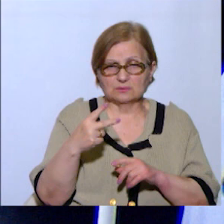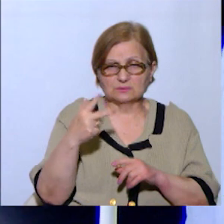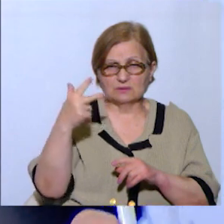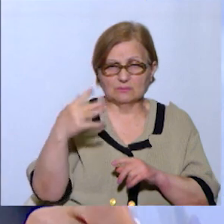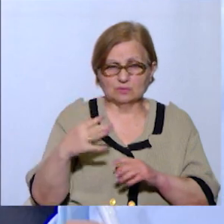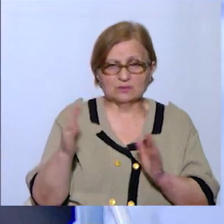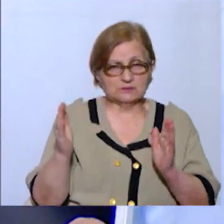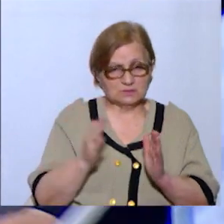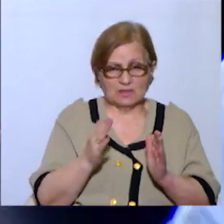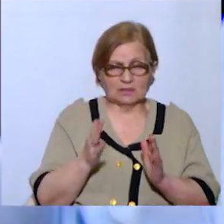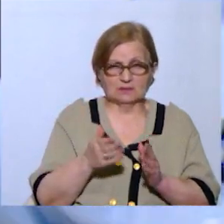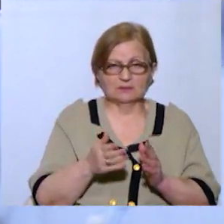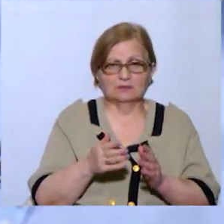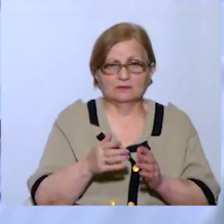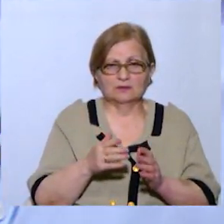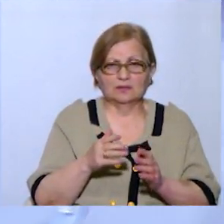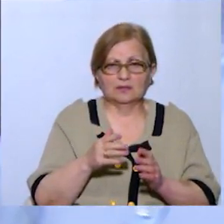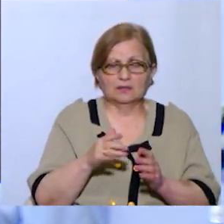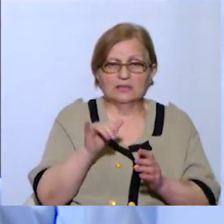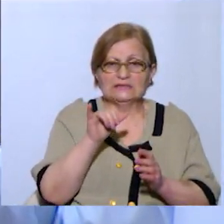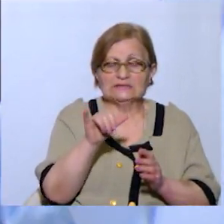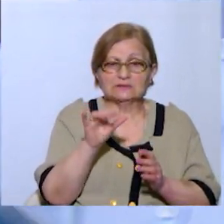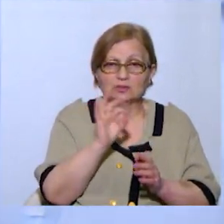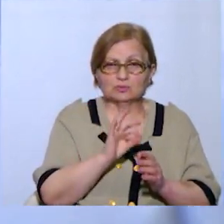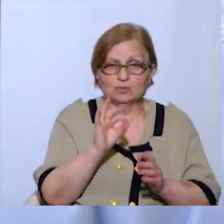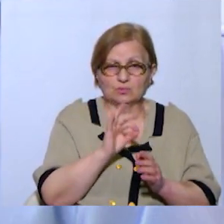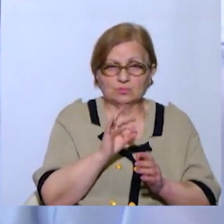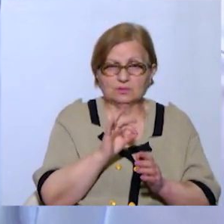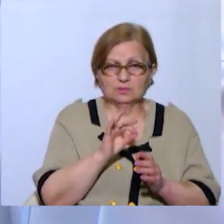-3/4-ზე, ხოლო y0, ანუ